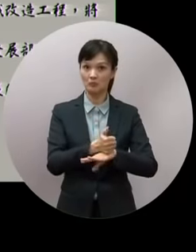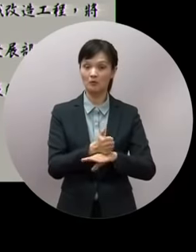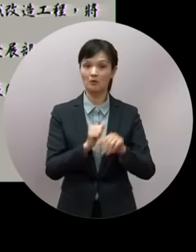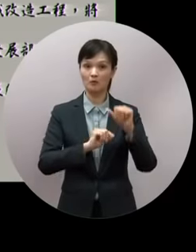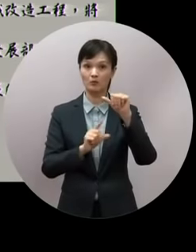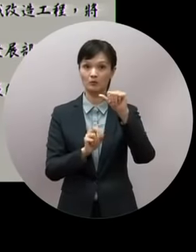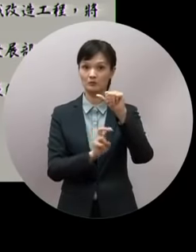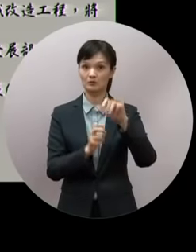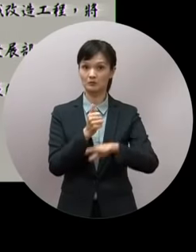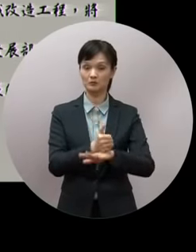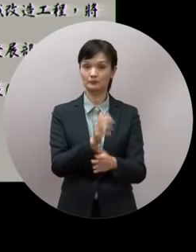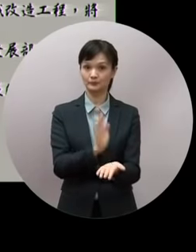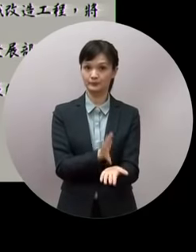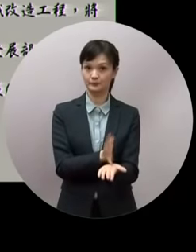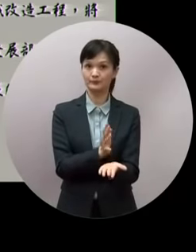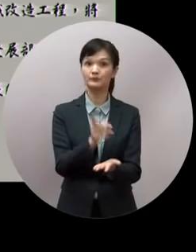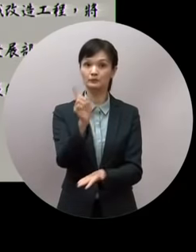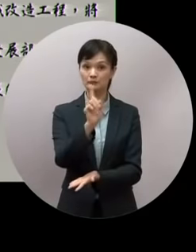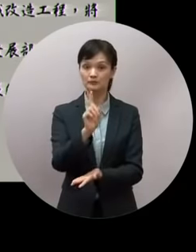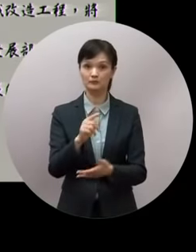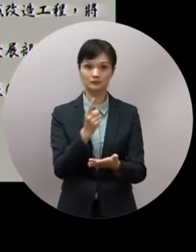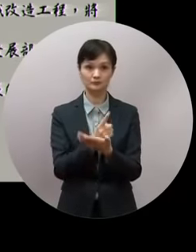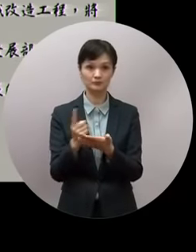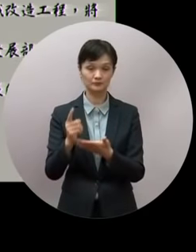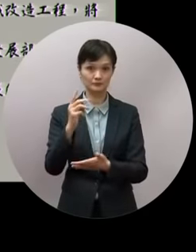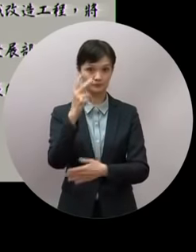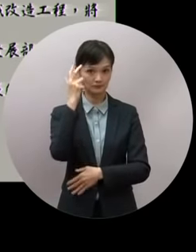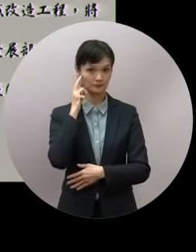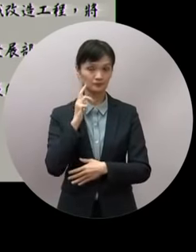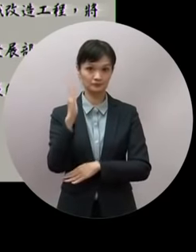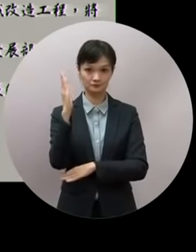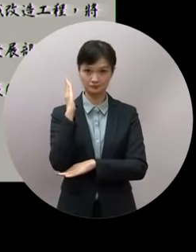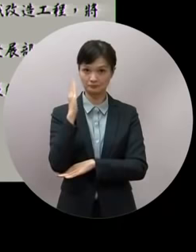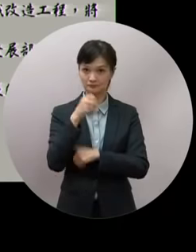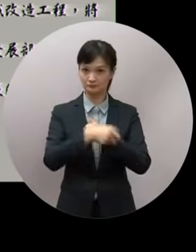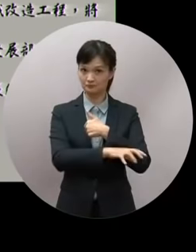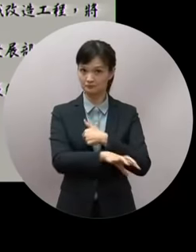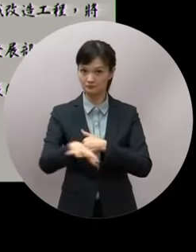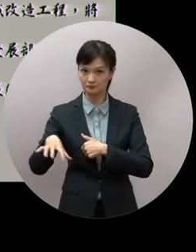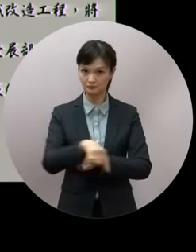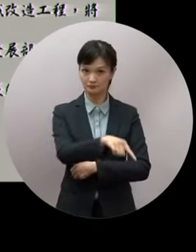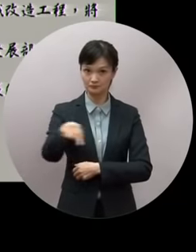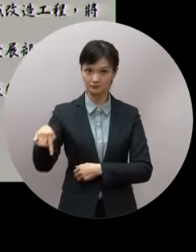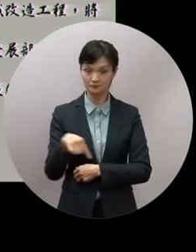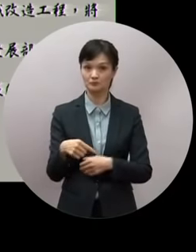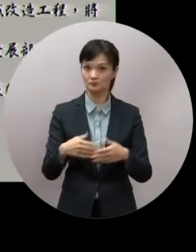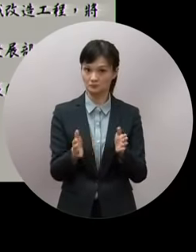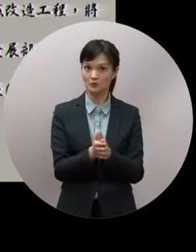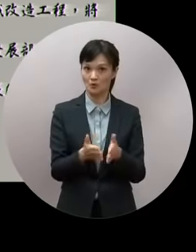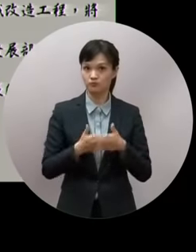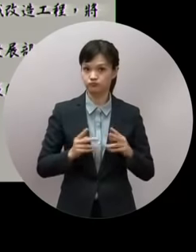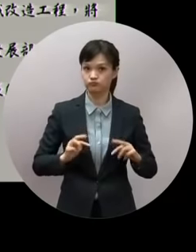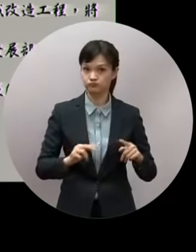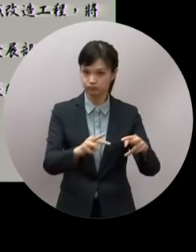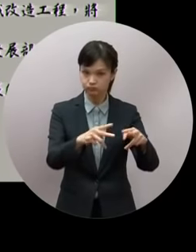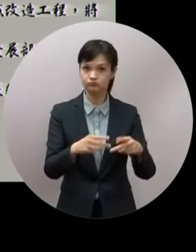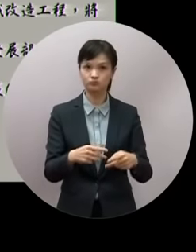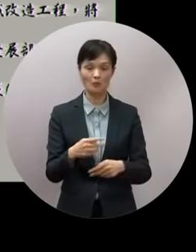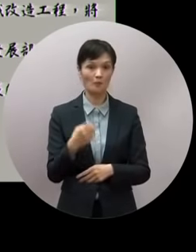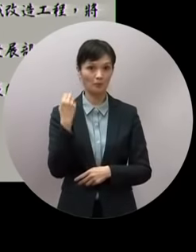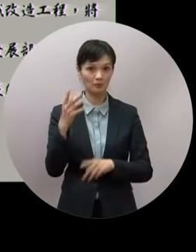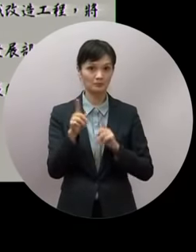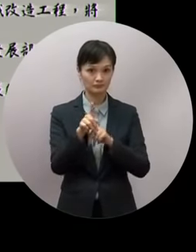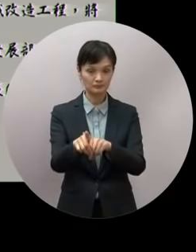的话，他说所有宪政机关都要持续改革脚步，行政院组织改造工程